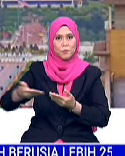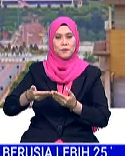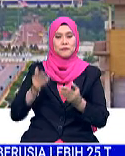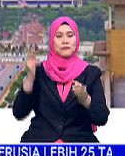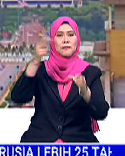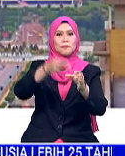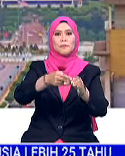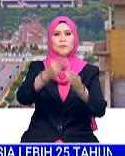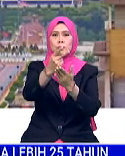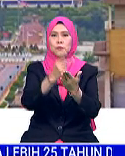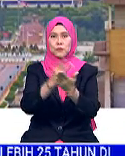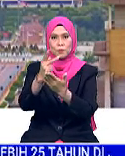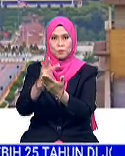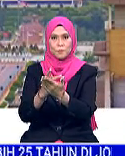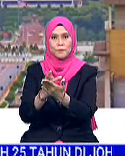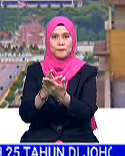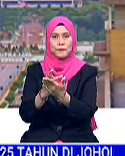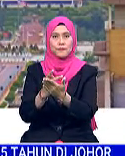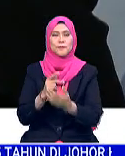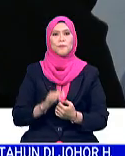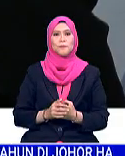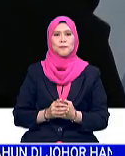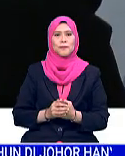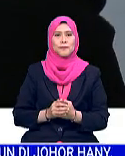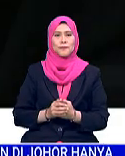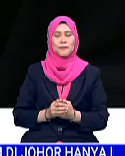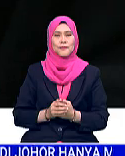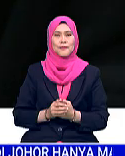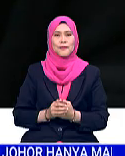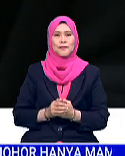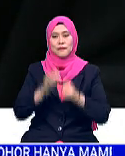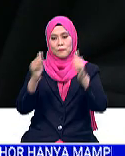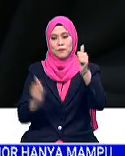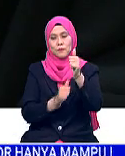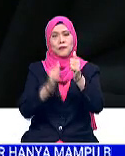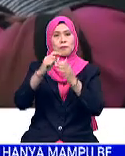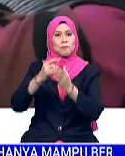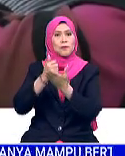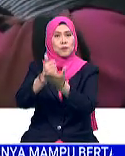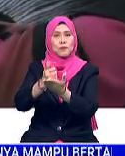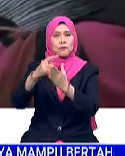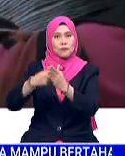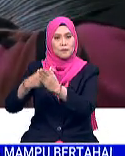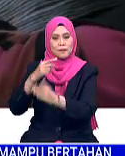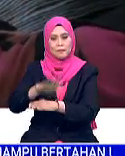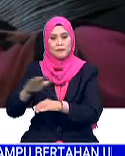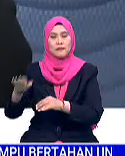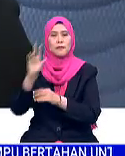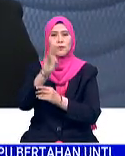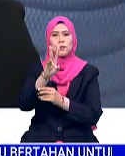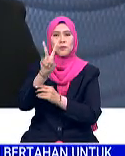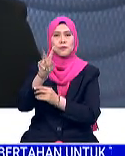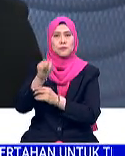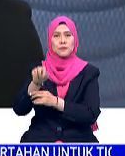menyertai kursus-kursus ini sebenarnya itu di bawah bantuan bulan oke you dan kanak-kanak sebanyak